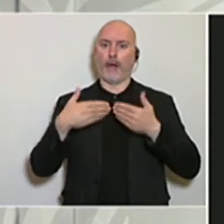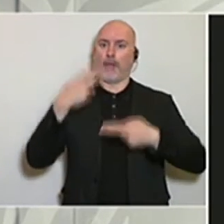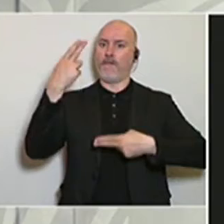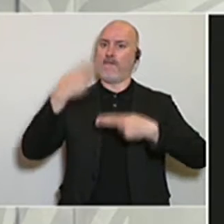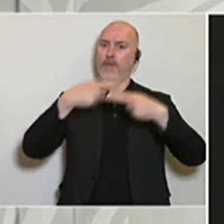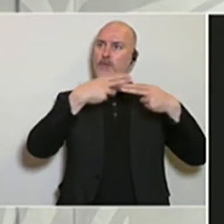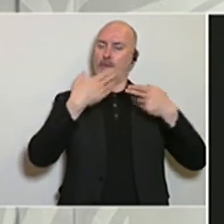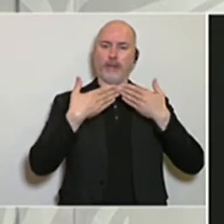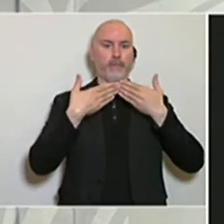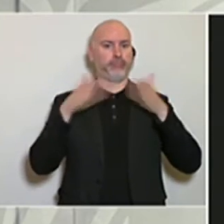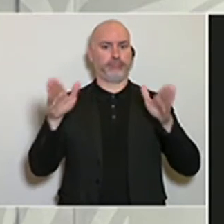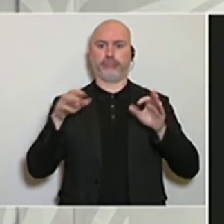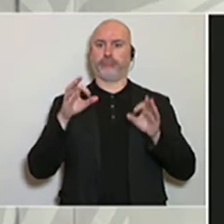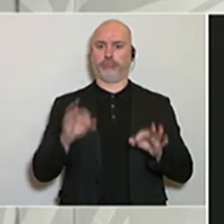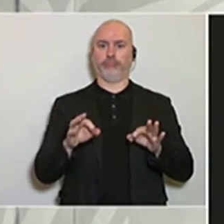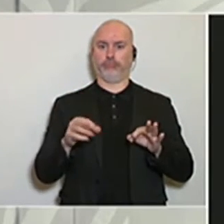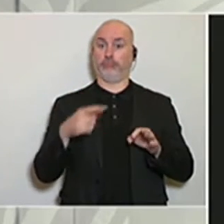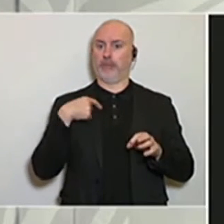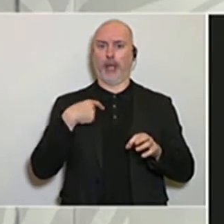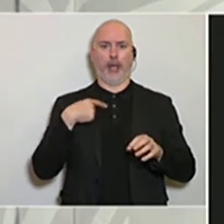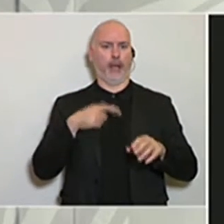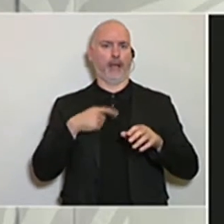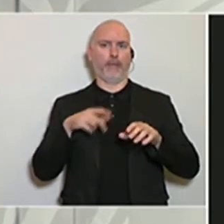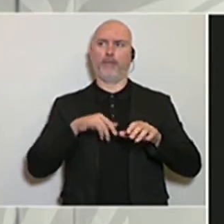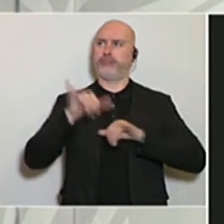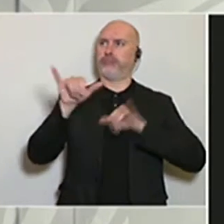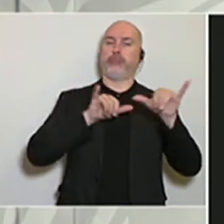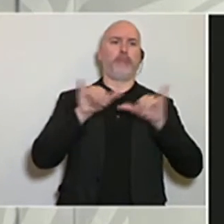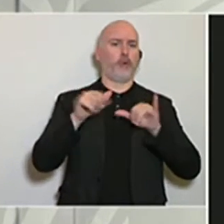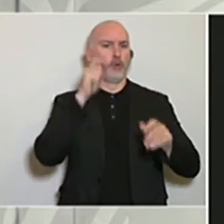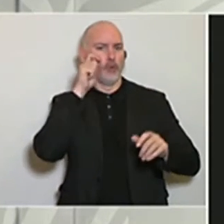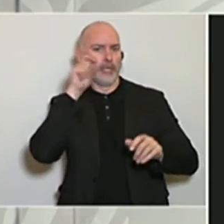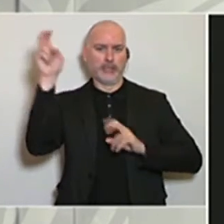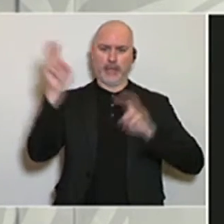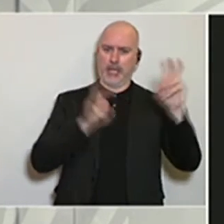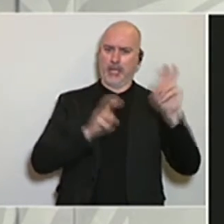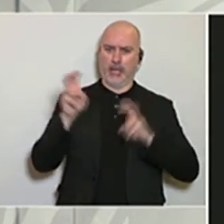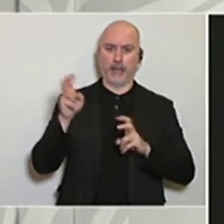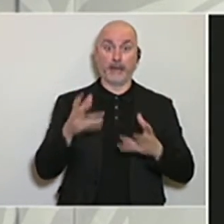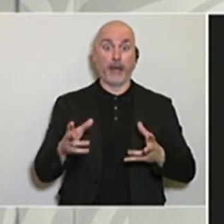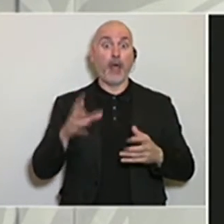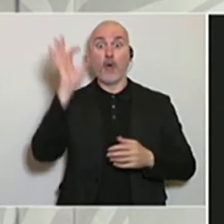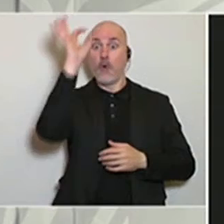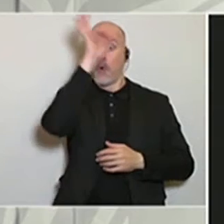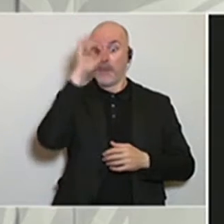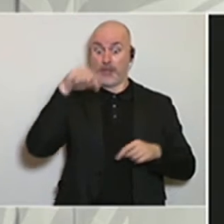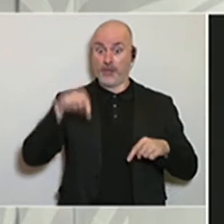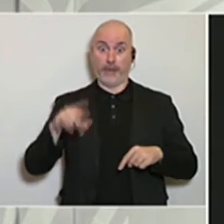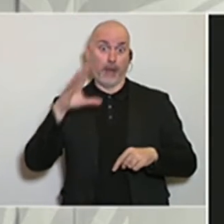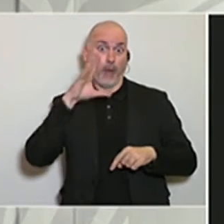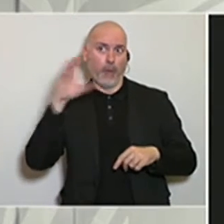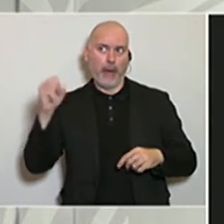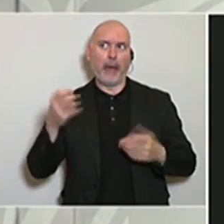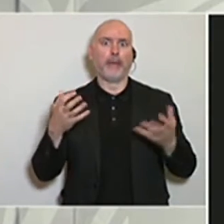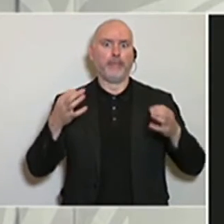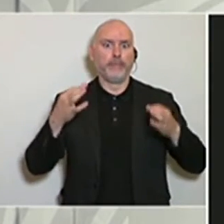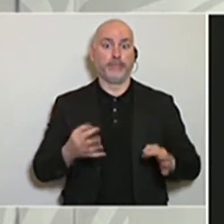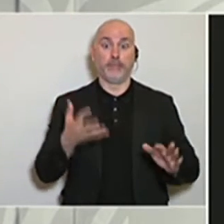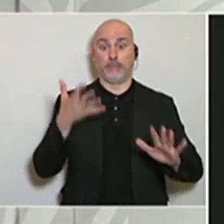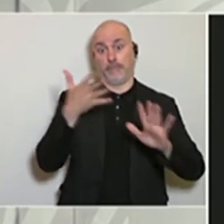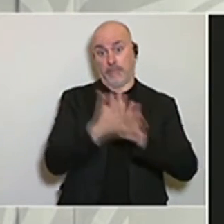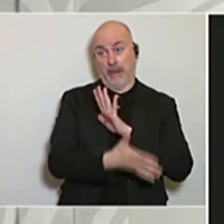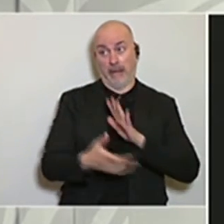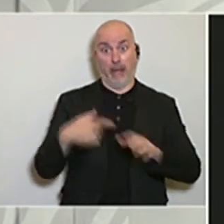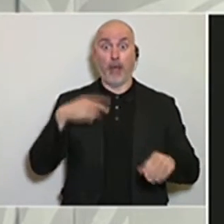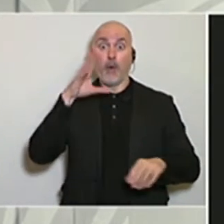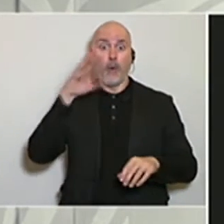restablirien els fluxos turístics d'estrangers. Quina és la posició del govern en aquest sentit, donat que sempre ha